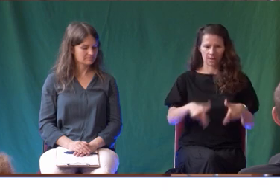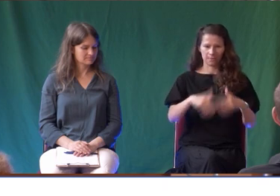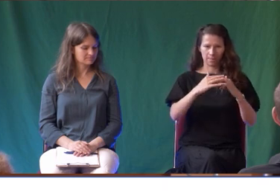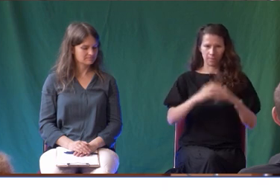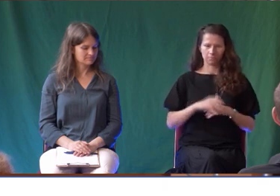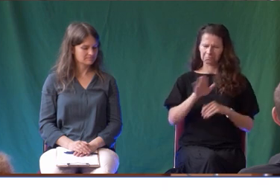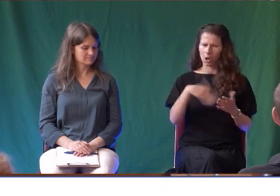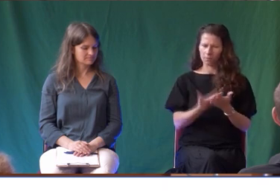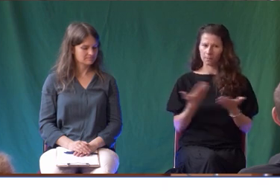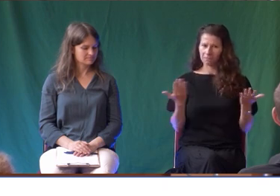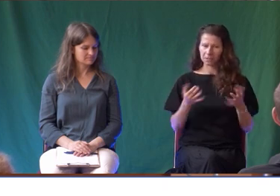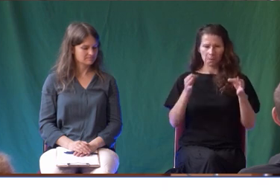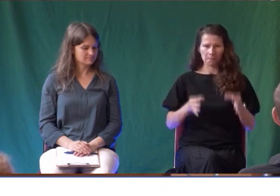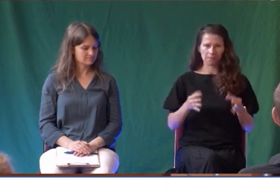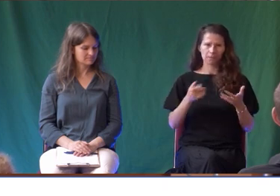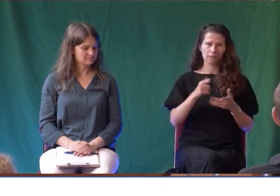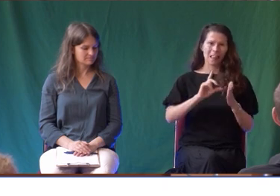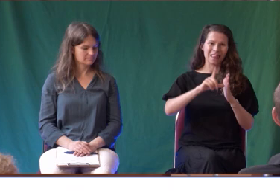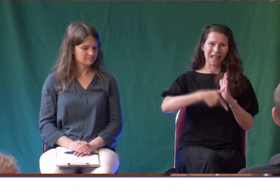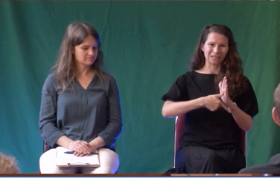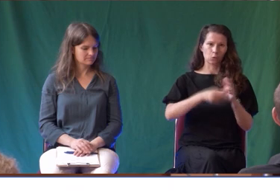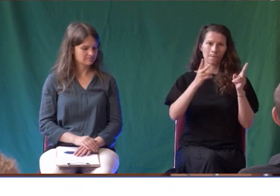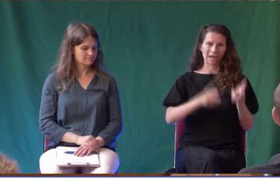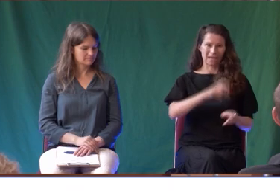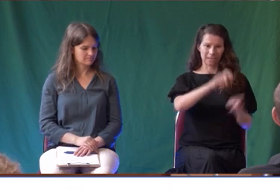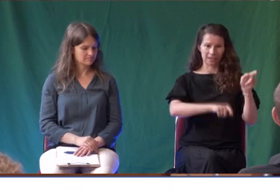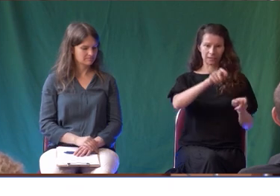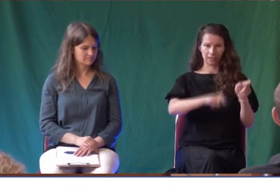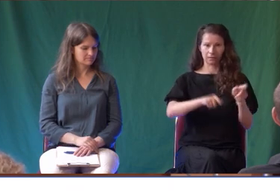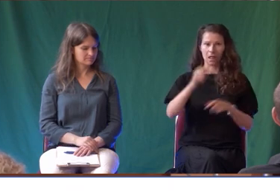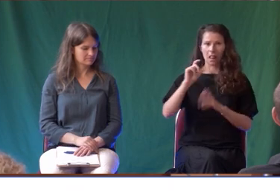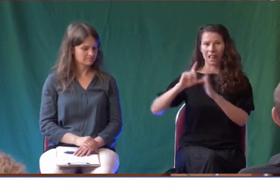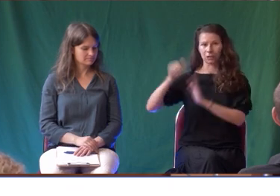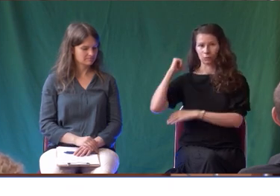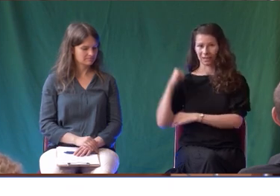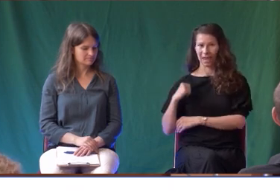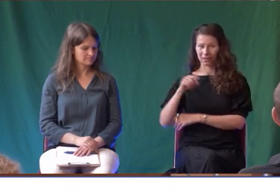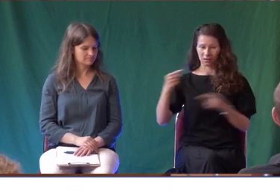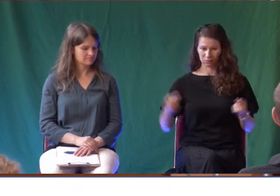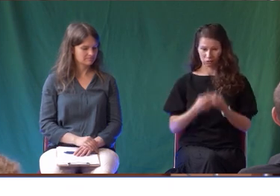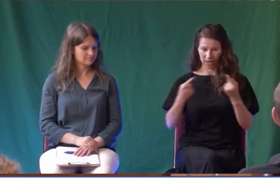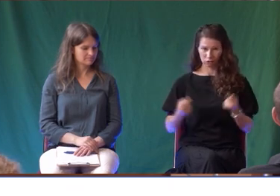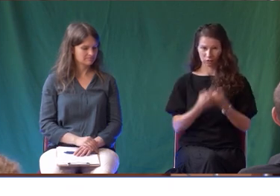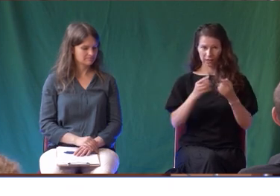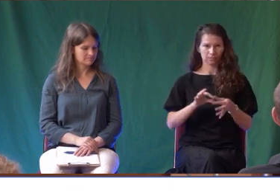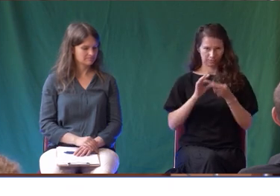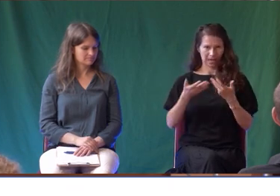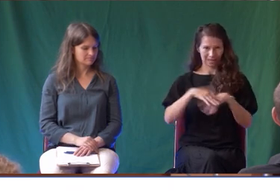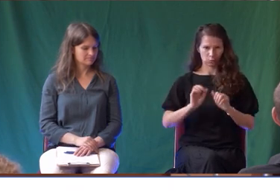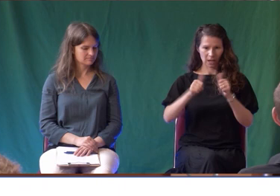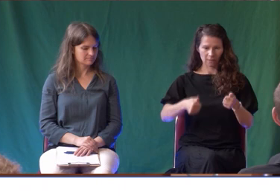bei Streitigkeiten zwischen Leistungsberechtigten und Leistungsträgern im Bereich der Eingliederungshilfe zu vermitteln